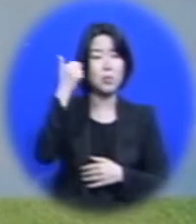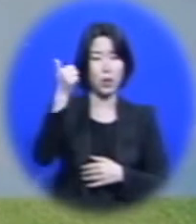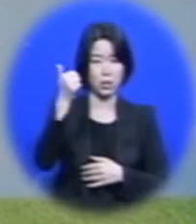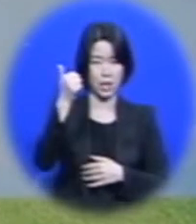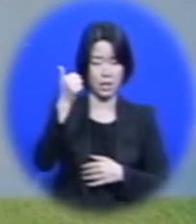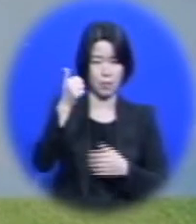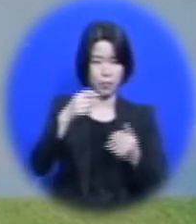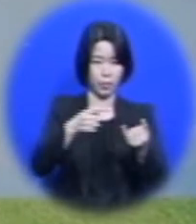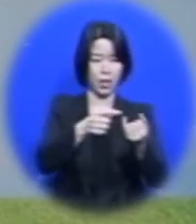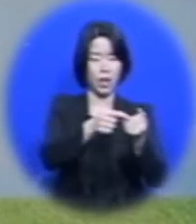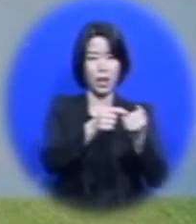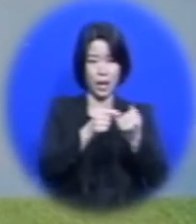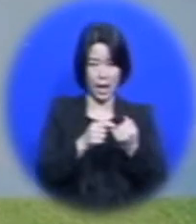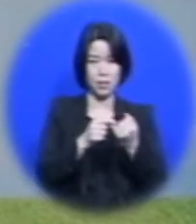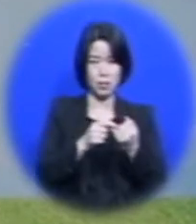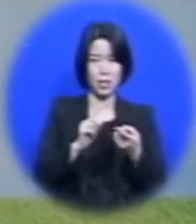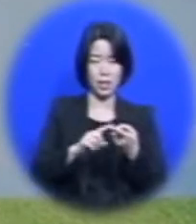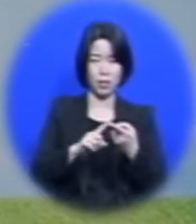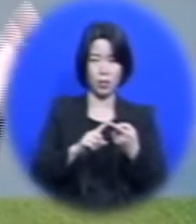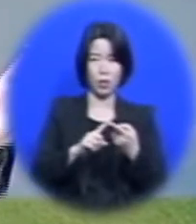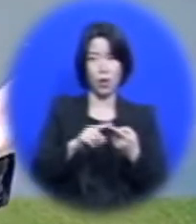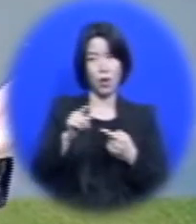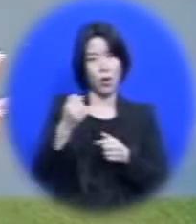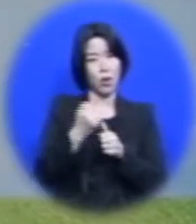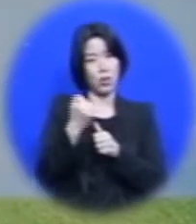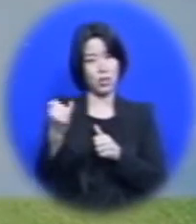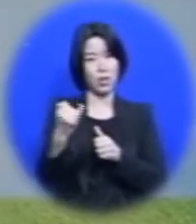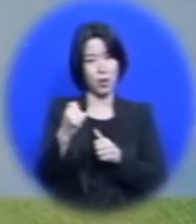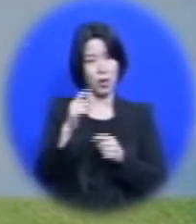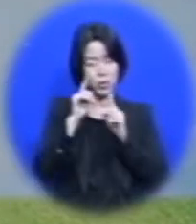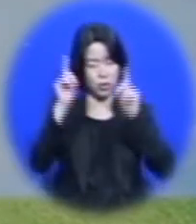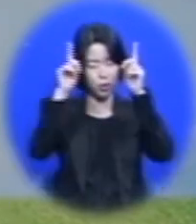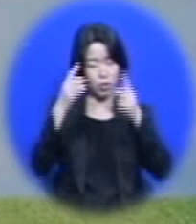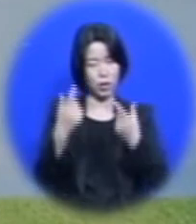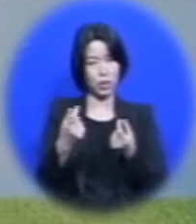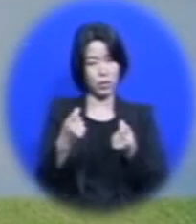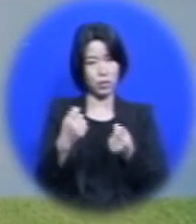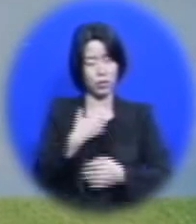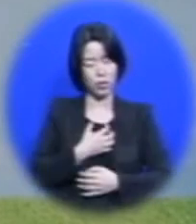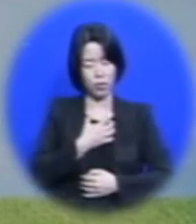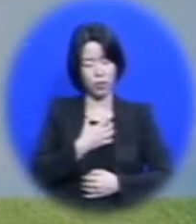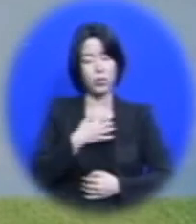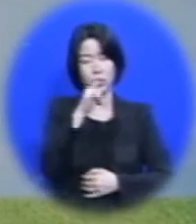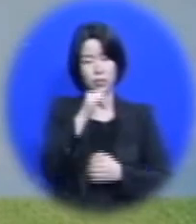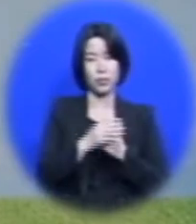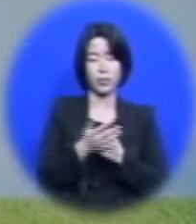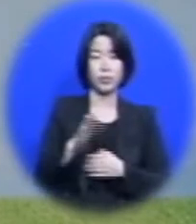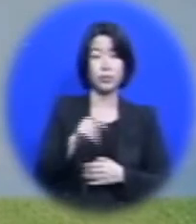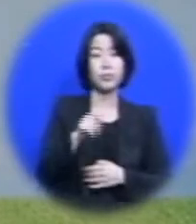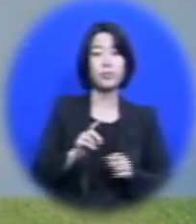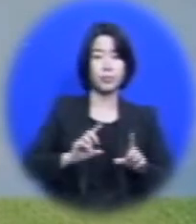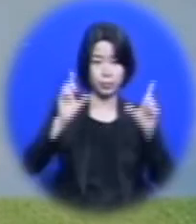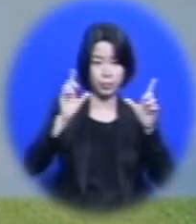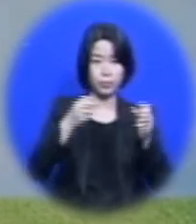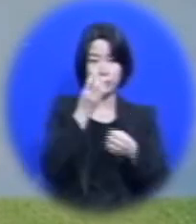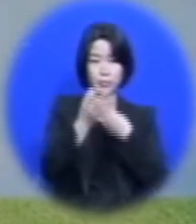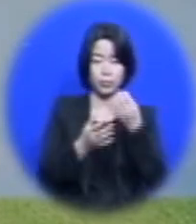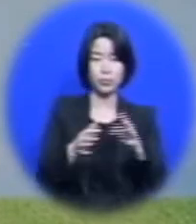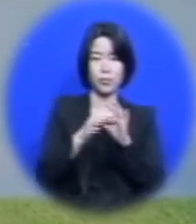간음에 대한 고백입니다. 그 사모님은 지옥과 같은 고통을 겪으셨습니다. 그러나 그날 그 고백을